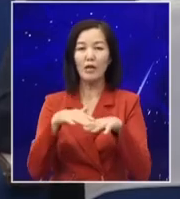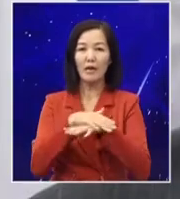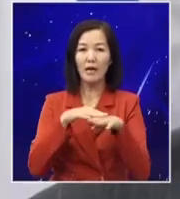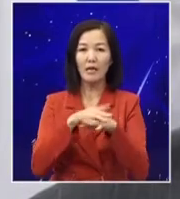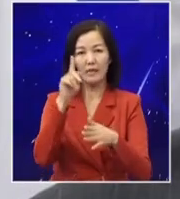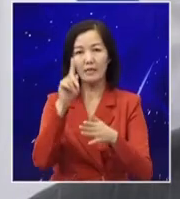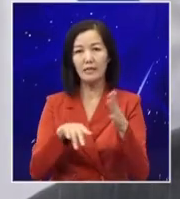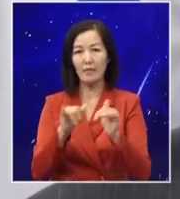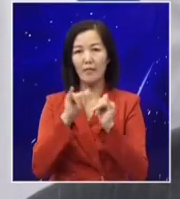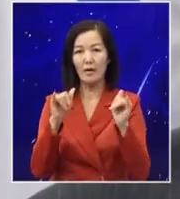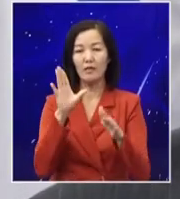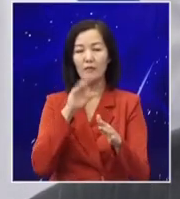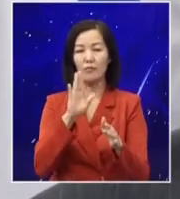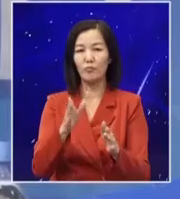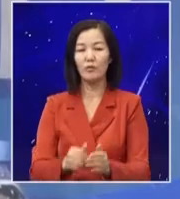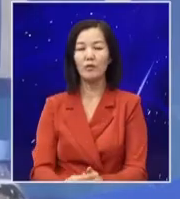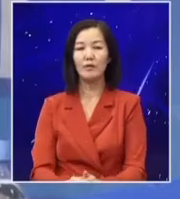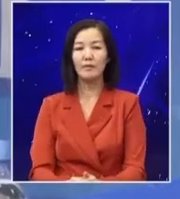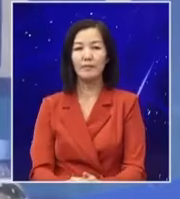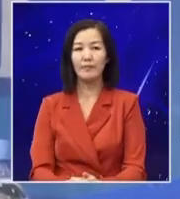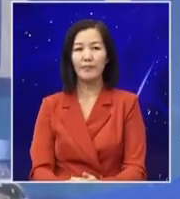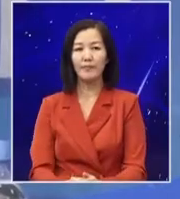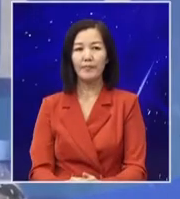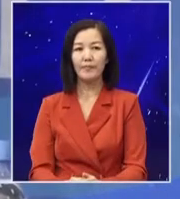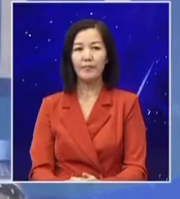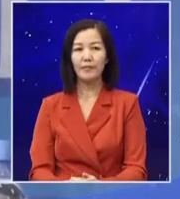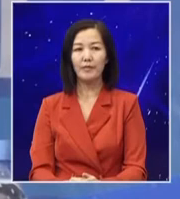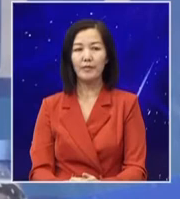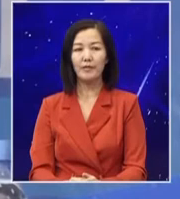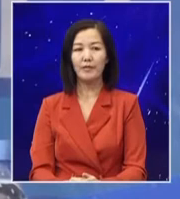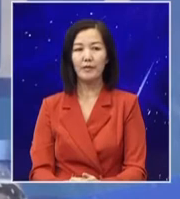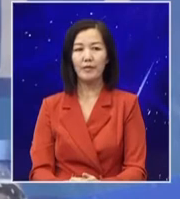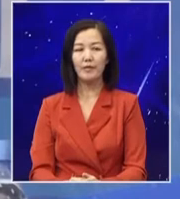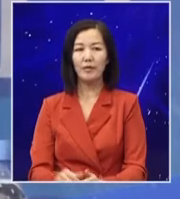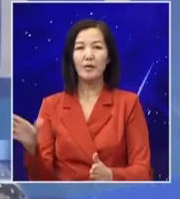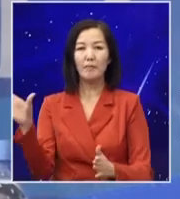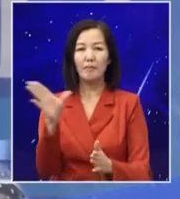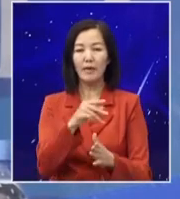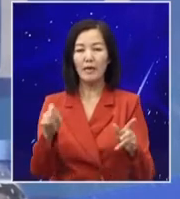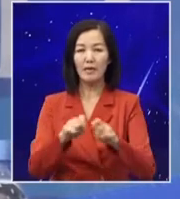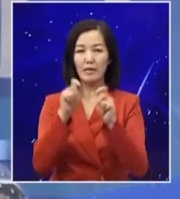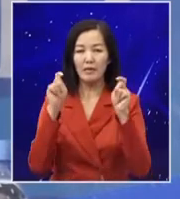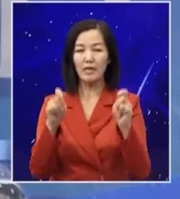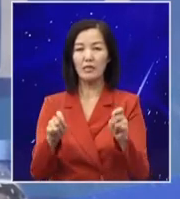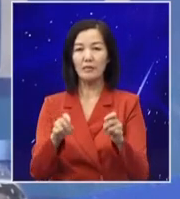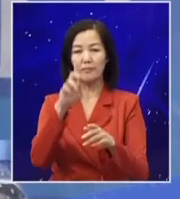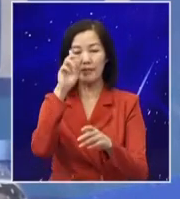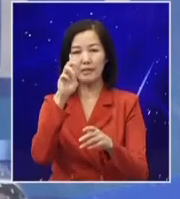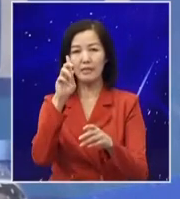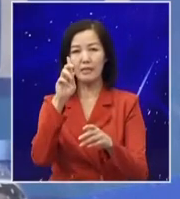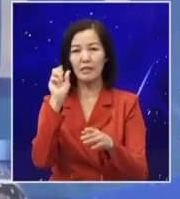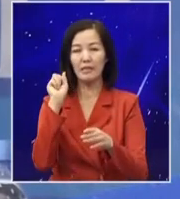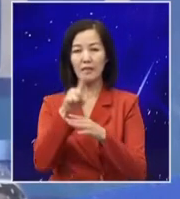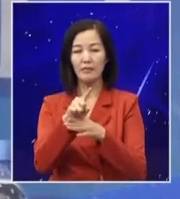халықтың сенімі үдесінен шықпақ. Бүгінгі сервистік әкімдікті ашу барлықтарыңызға мәлім, бұл президенттің